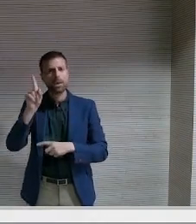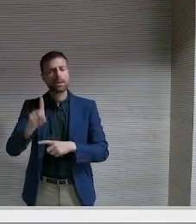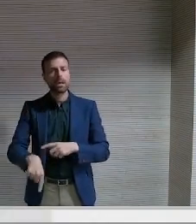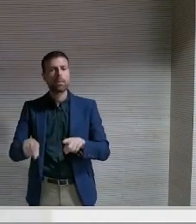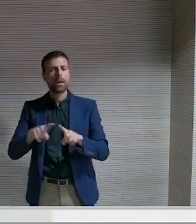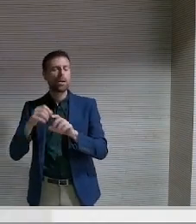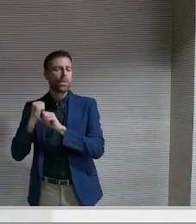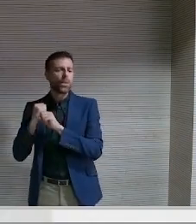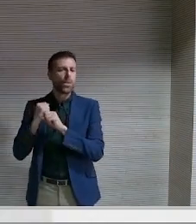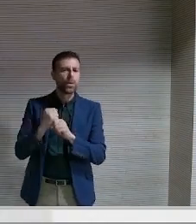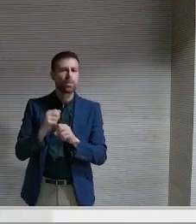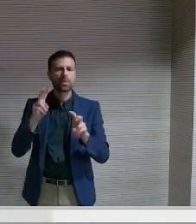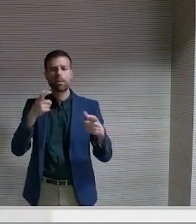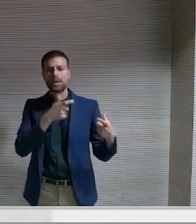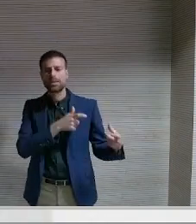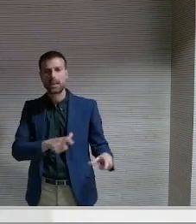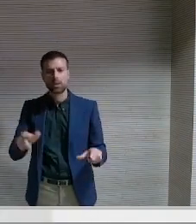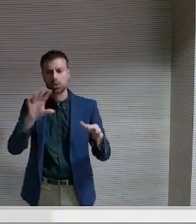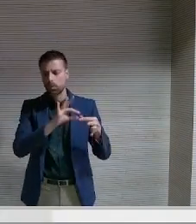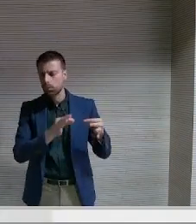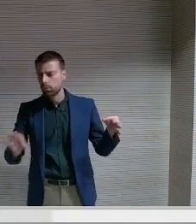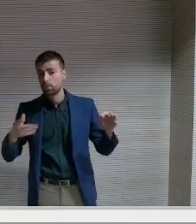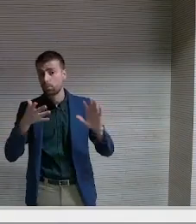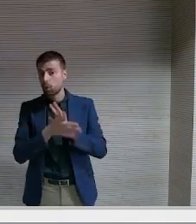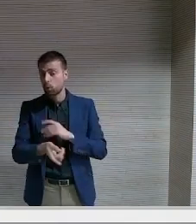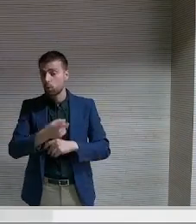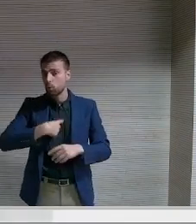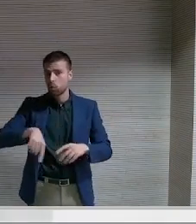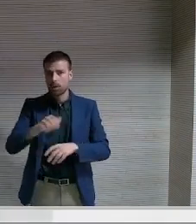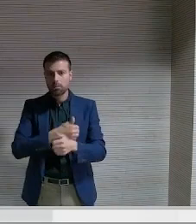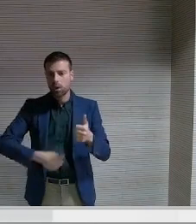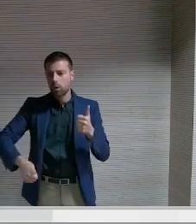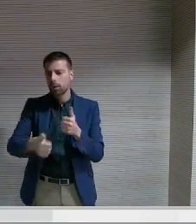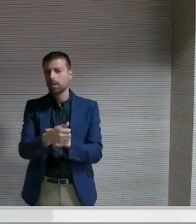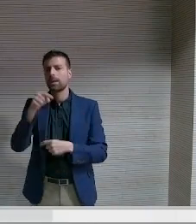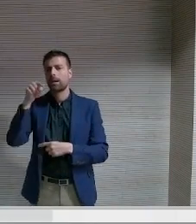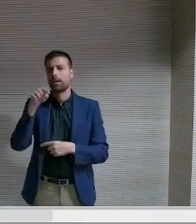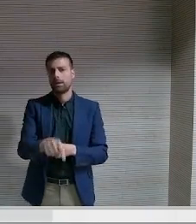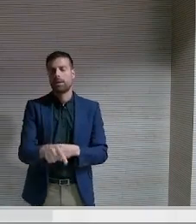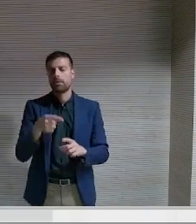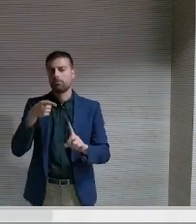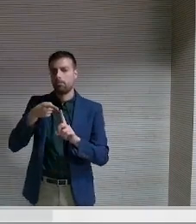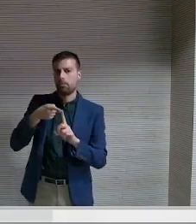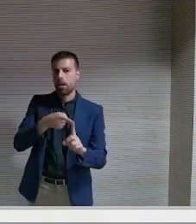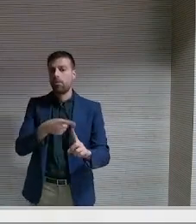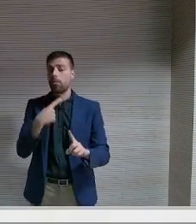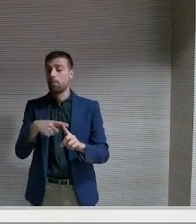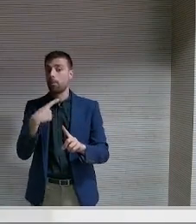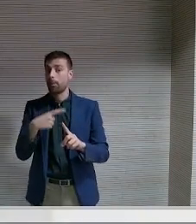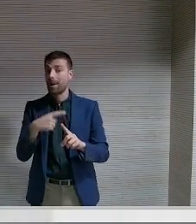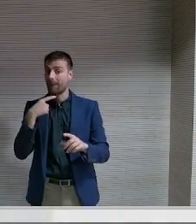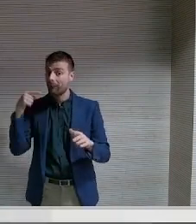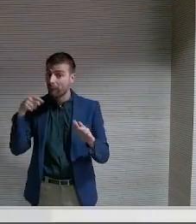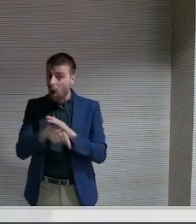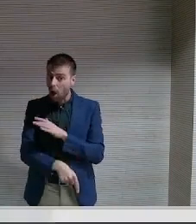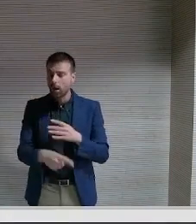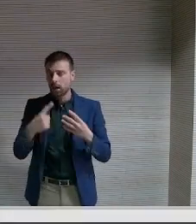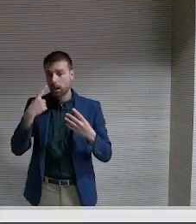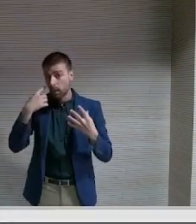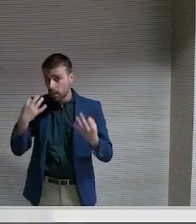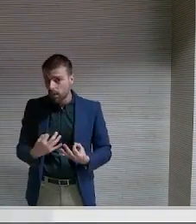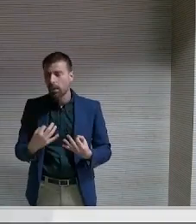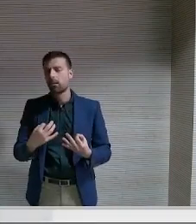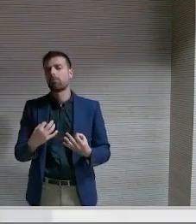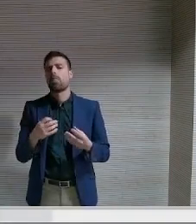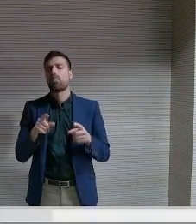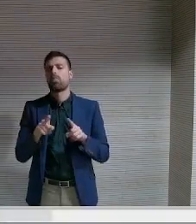la resta de sectors. I, per tant, nosaltres hem fixat la prioritat aquí perquè ens sembla que, de fons, genera aquesta